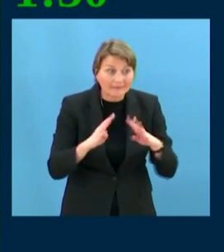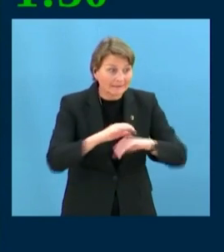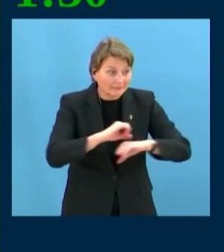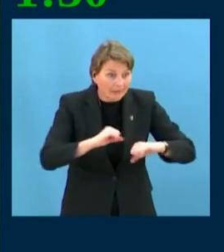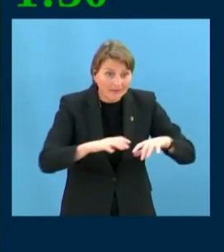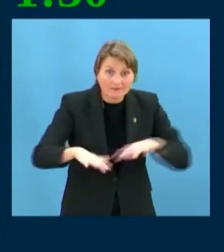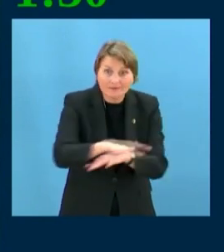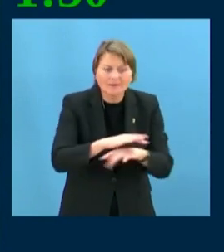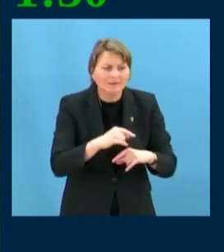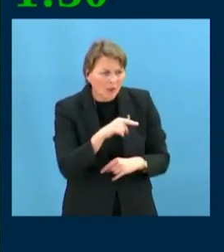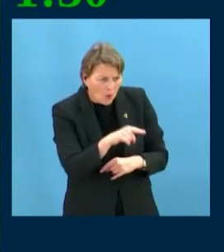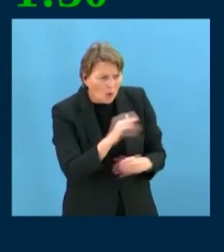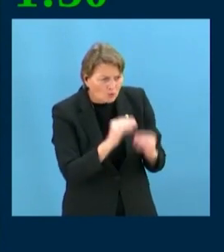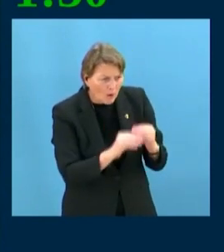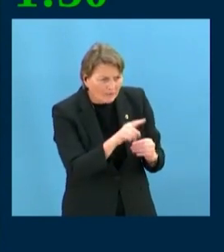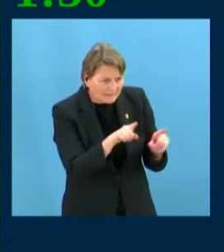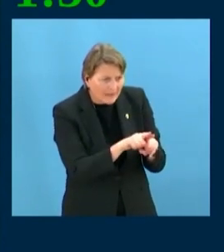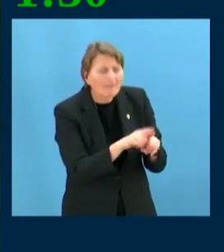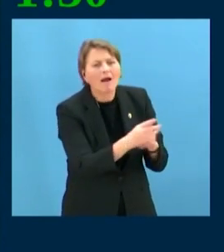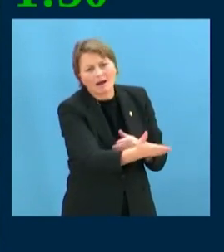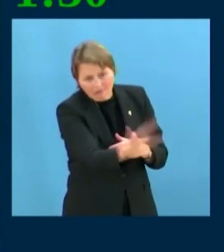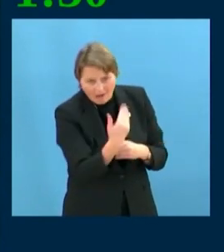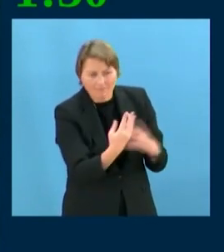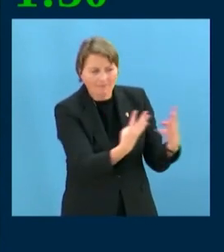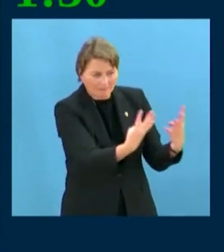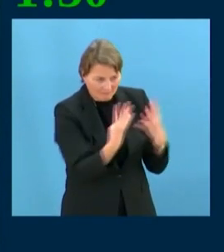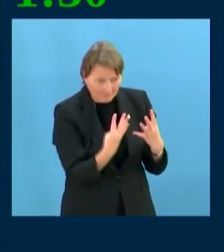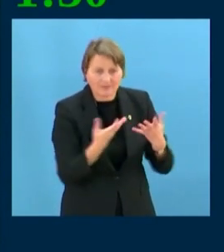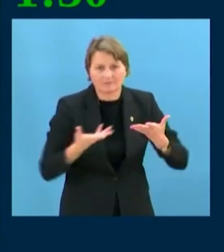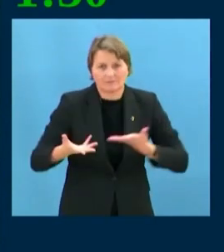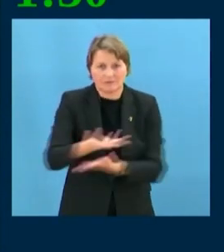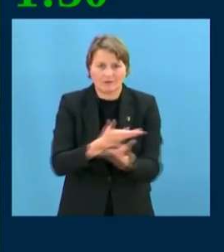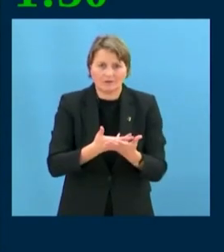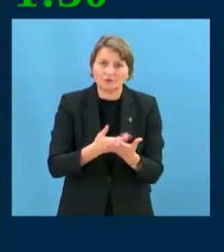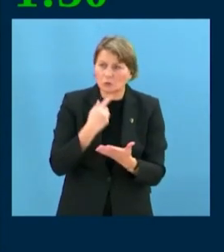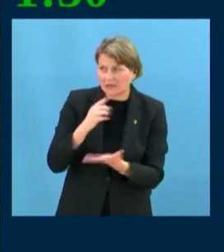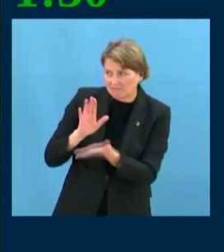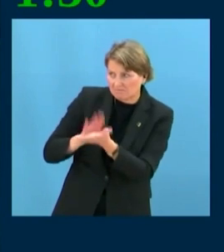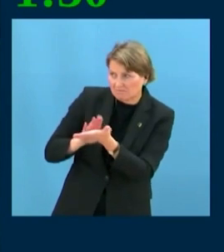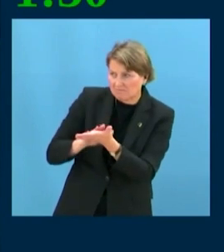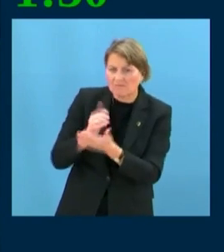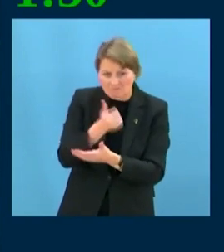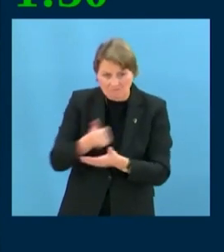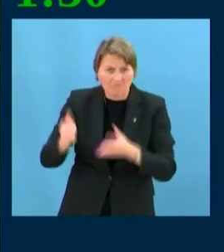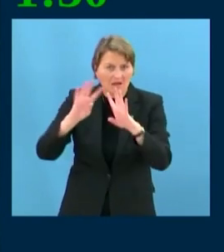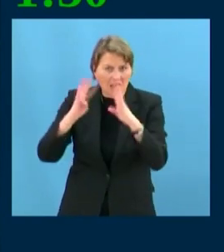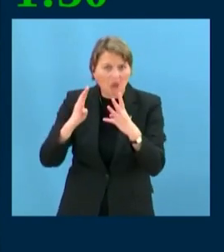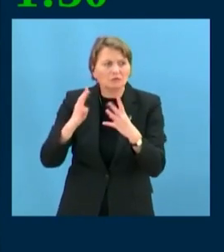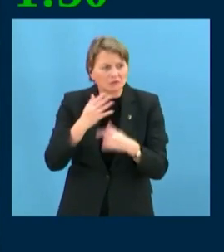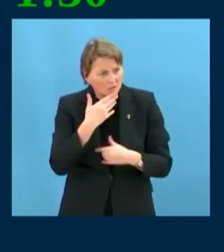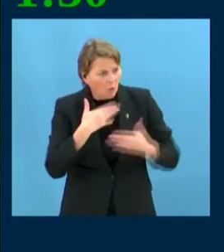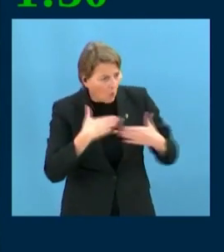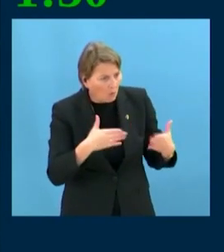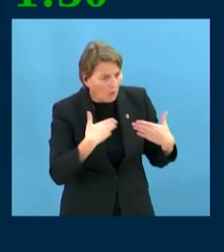süreçlerine katılımının artırılması onları doğrudan etkileyen konuların tartışılıp karara bağlanacağı alanların